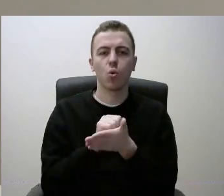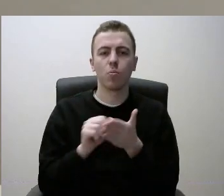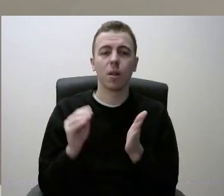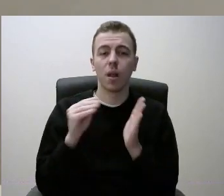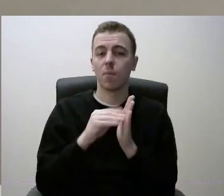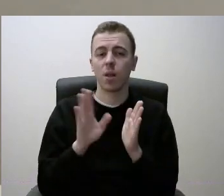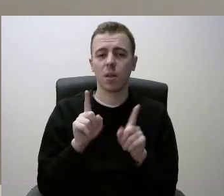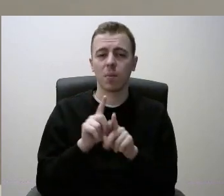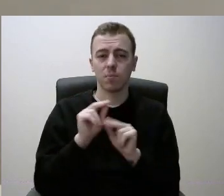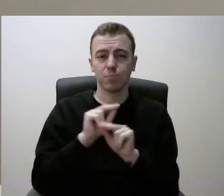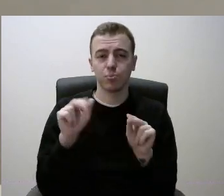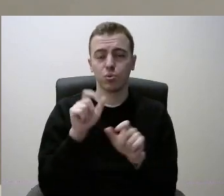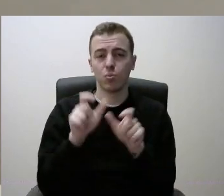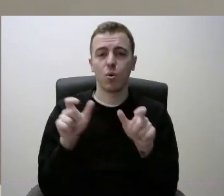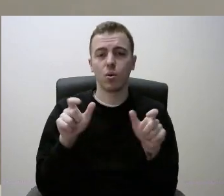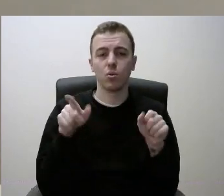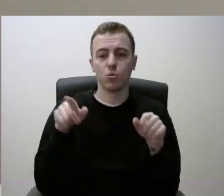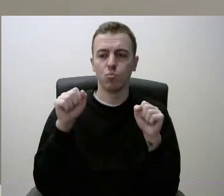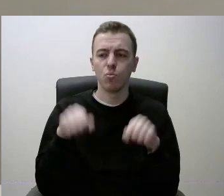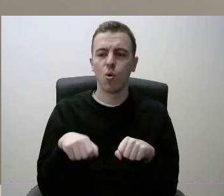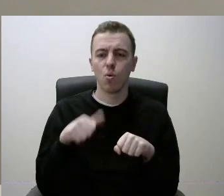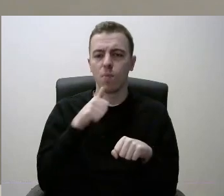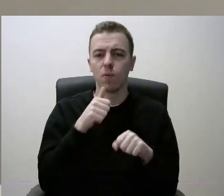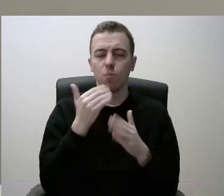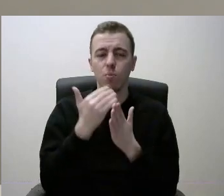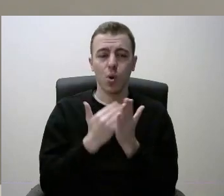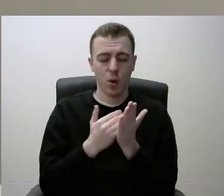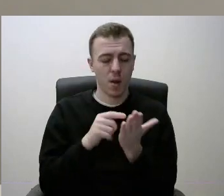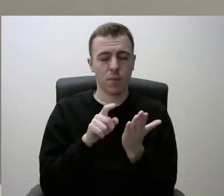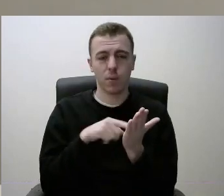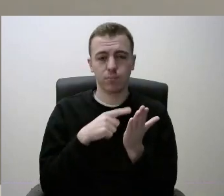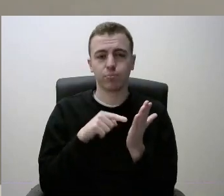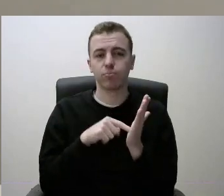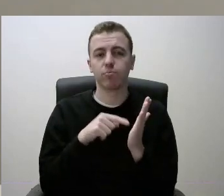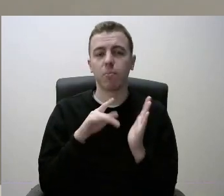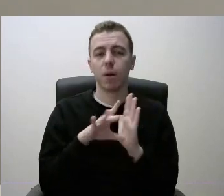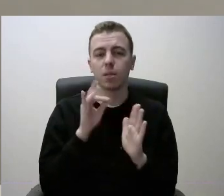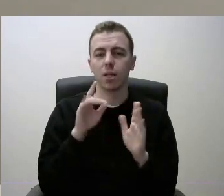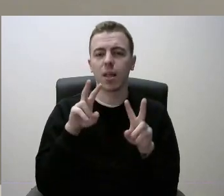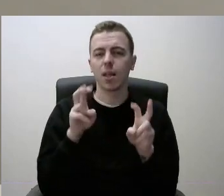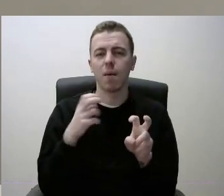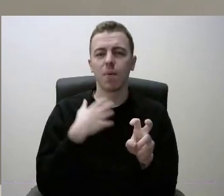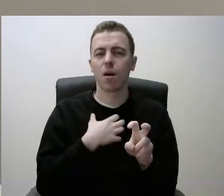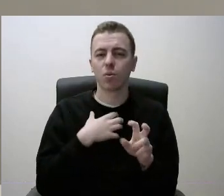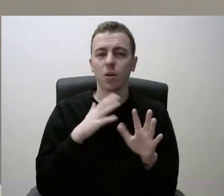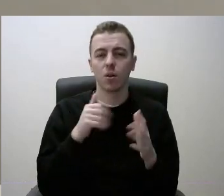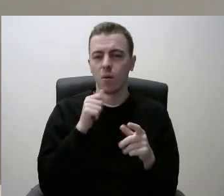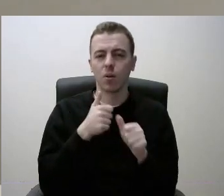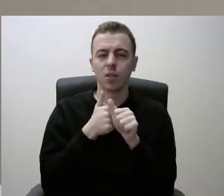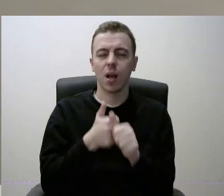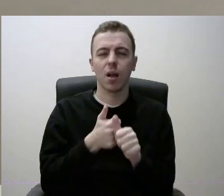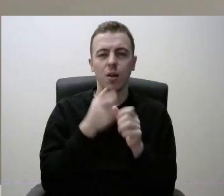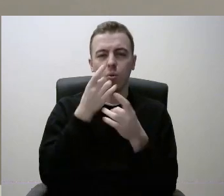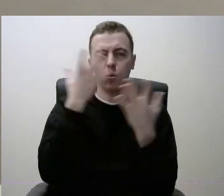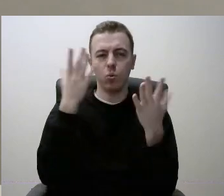informuoti žmogų, pavyzdžiui, jisai galėtų programėlėje pasirinkti, kokia tema jam yra aktuali ir jeigu jisai seka kultūros